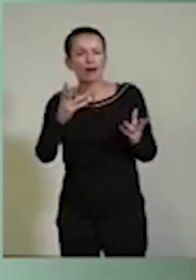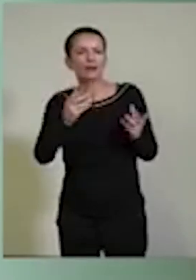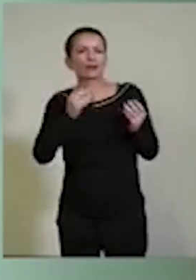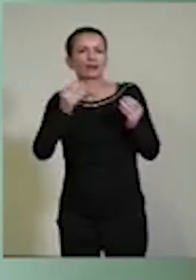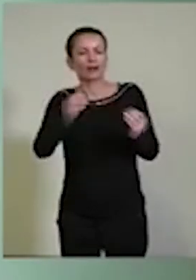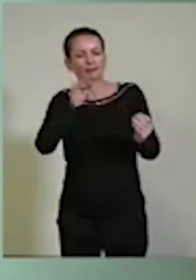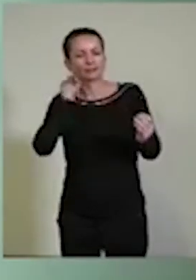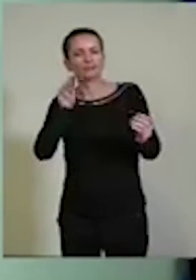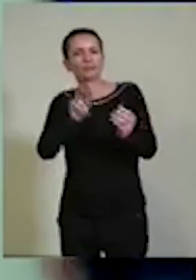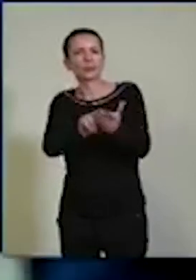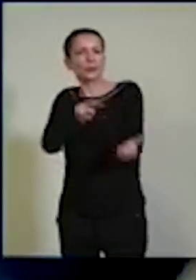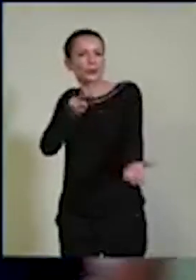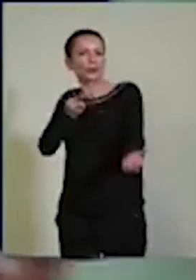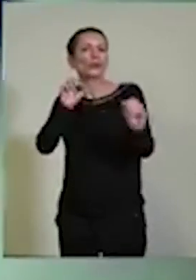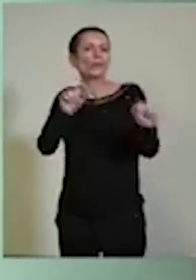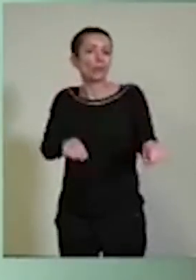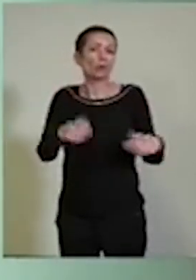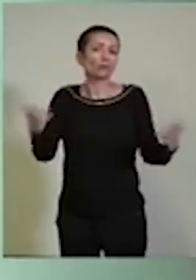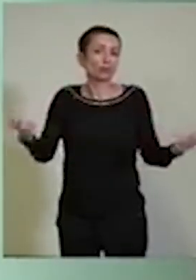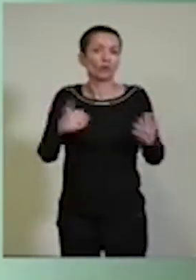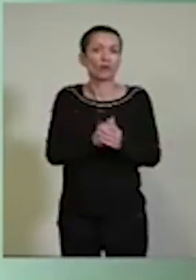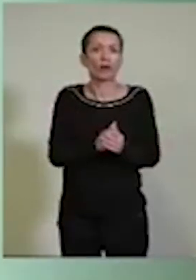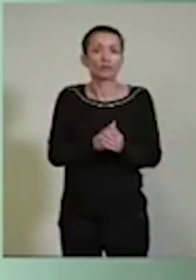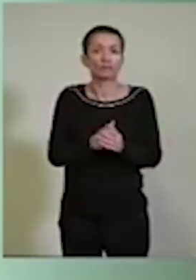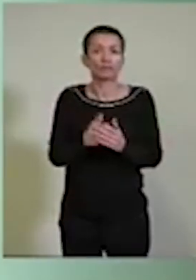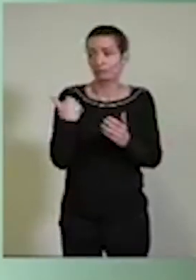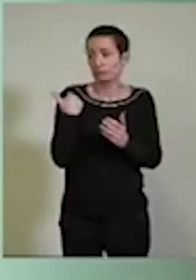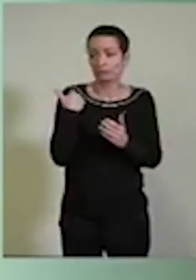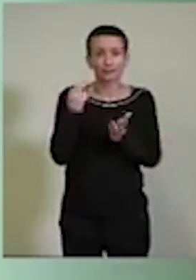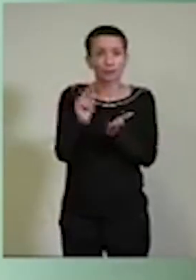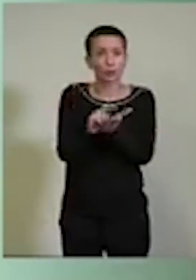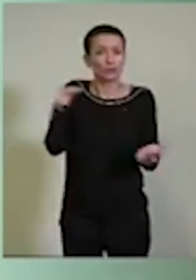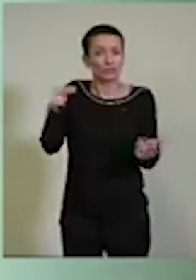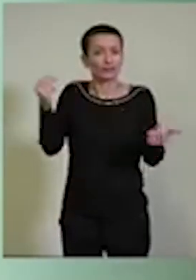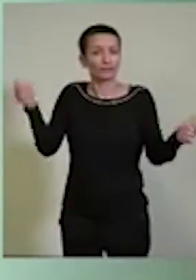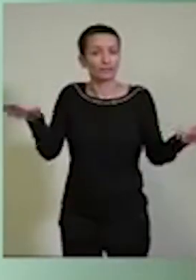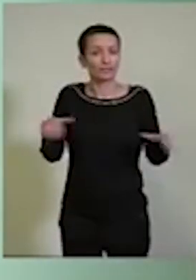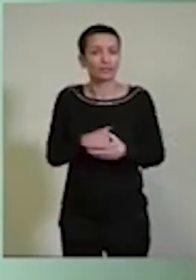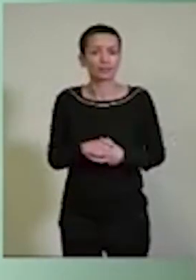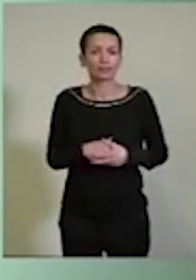perspective. Donc, nous venons juste d'être audités.